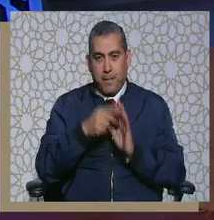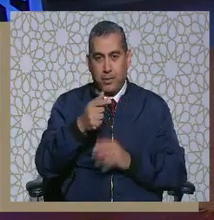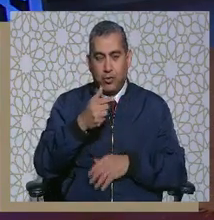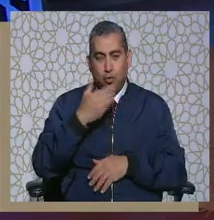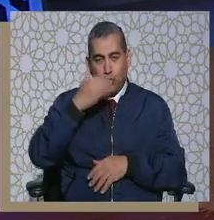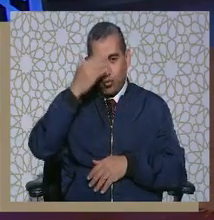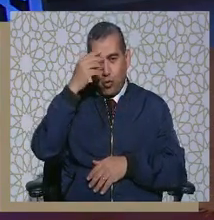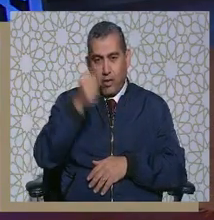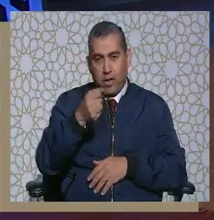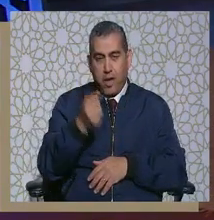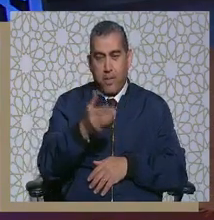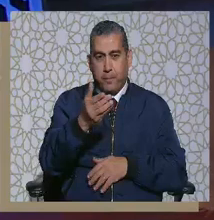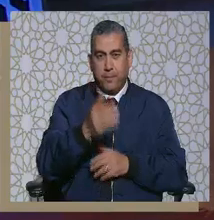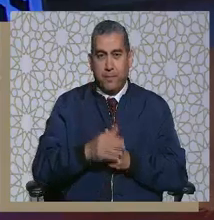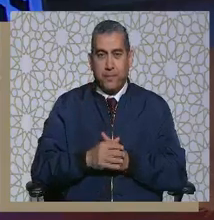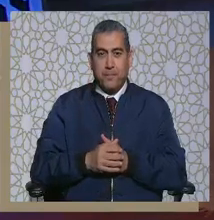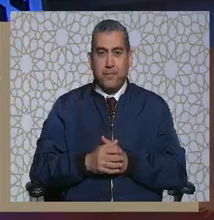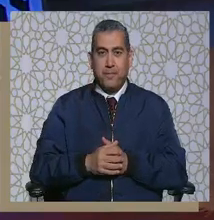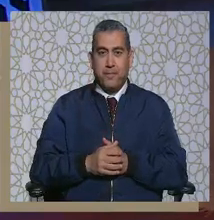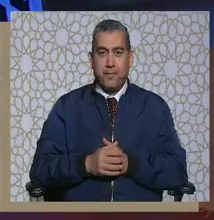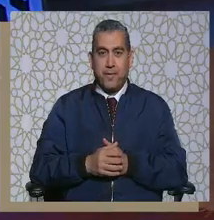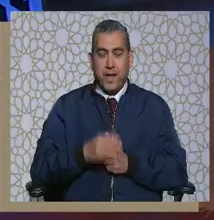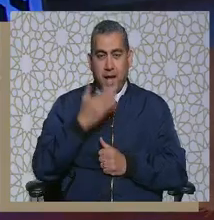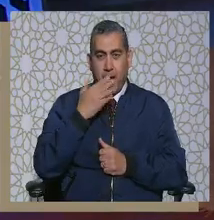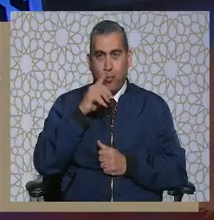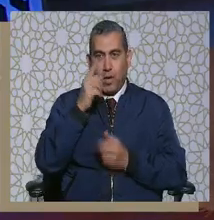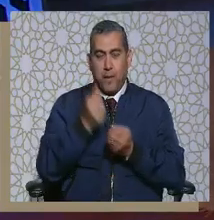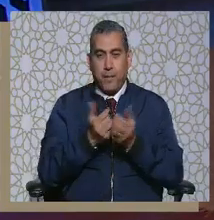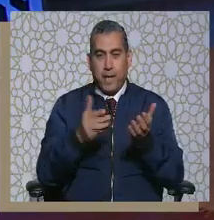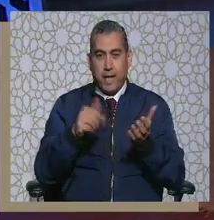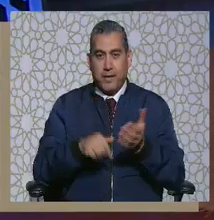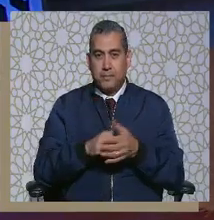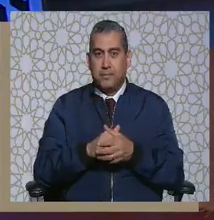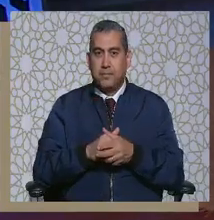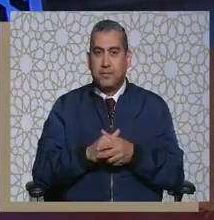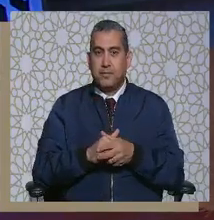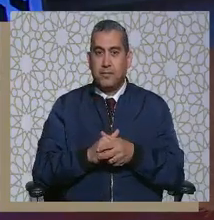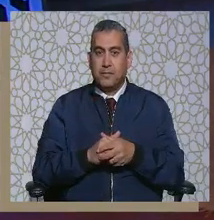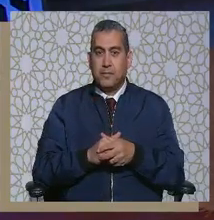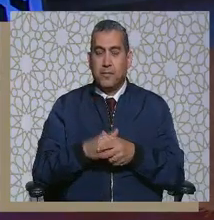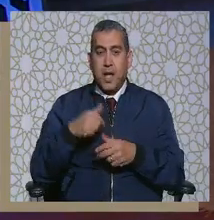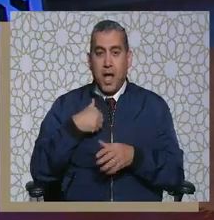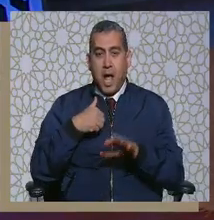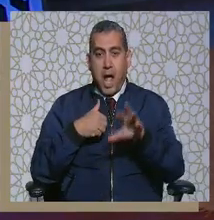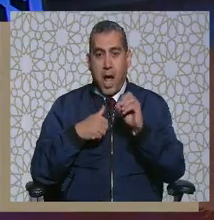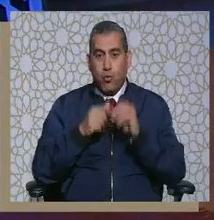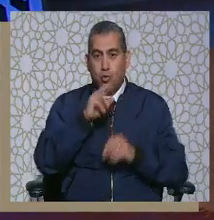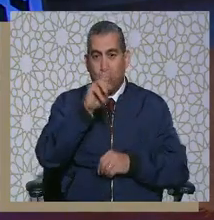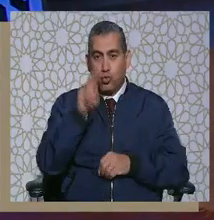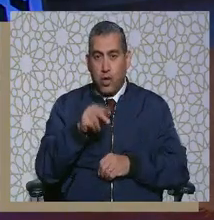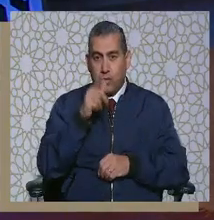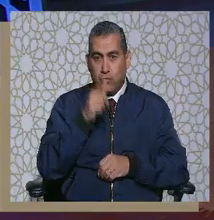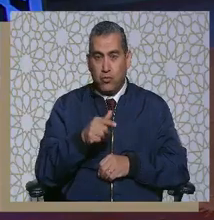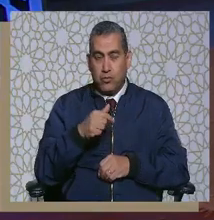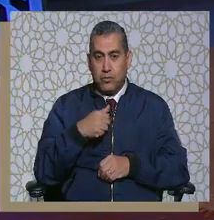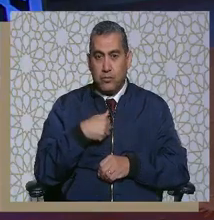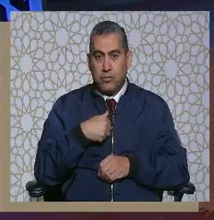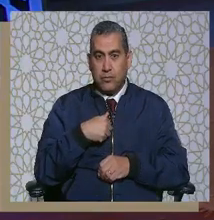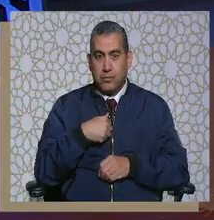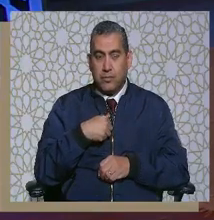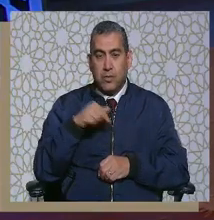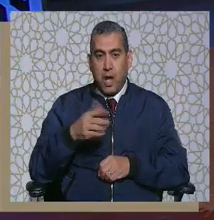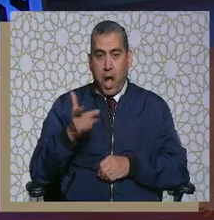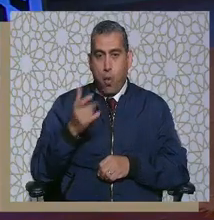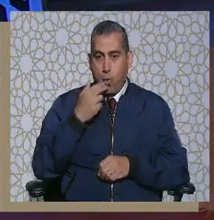وحضرتك طيب وحضرتك طيبه الحمد لله بخير اتفضلي ا كنت عايزه اسال حضرتك انا لي